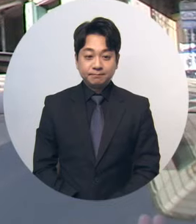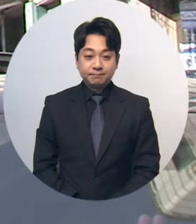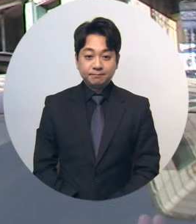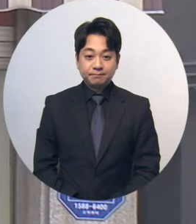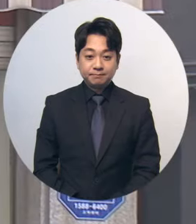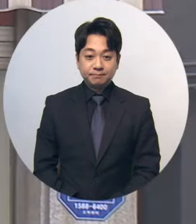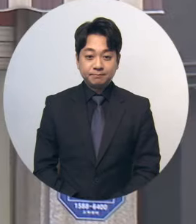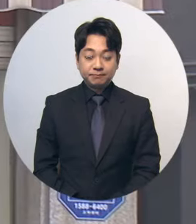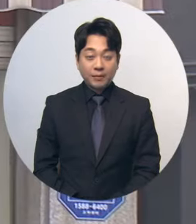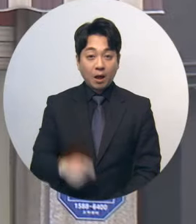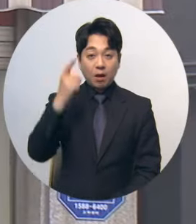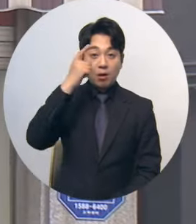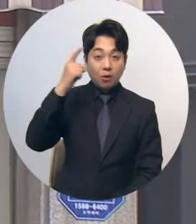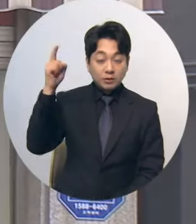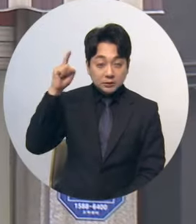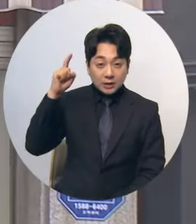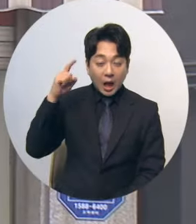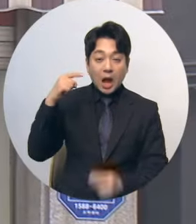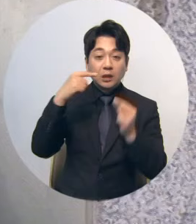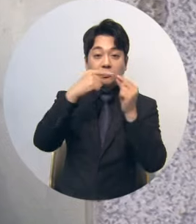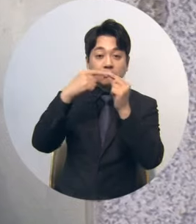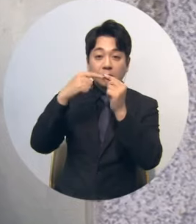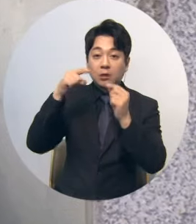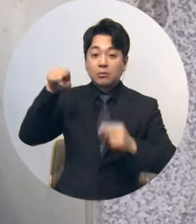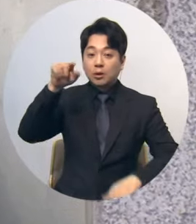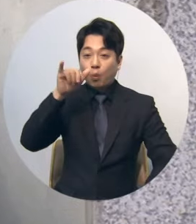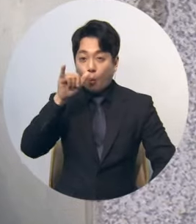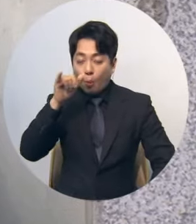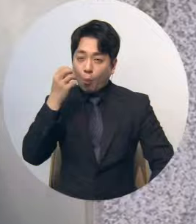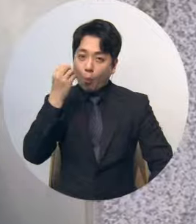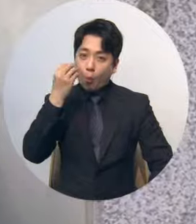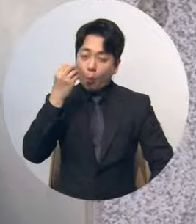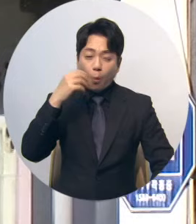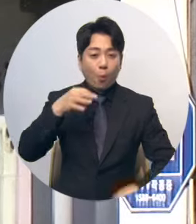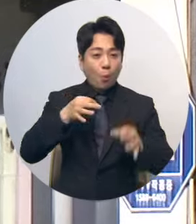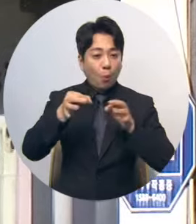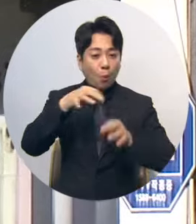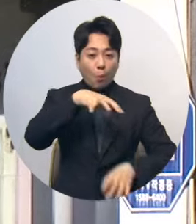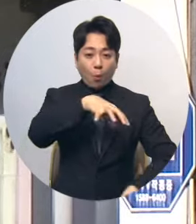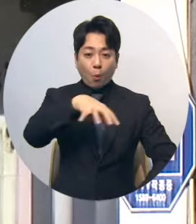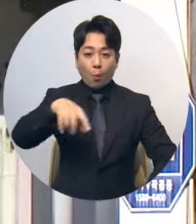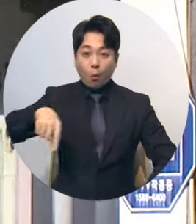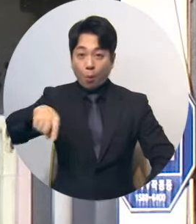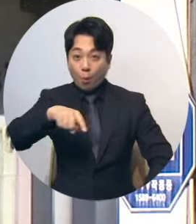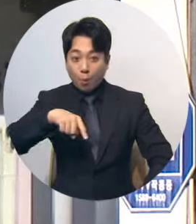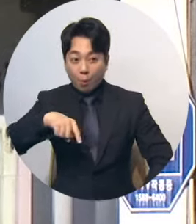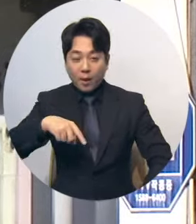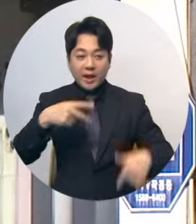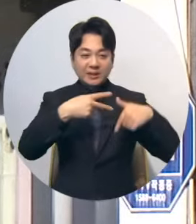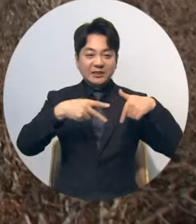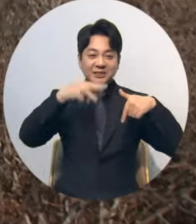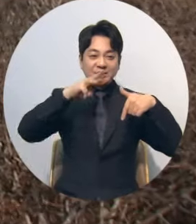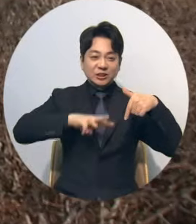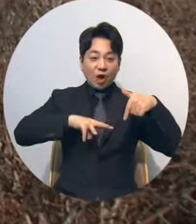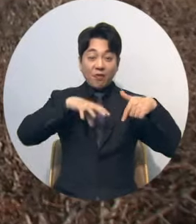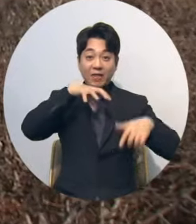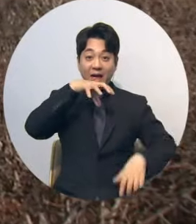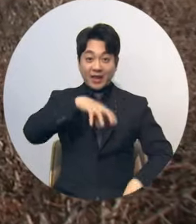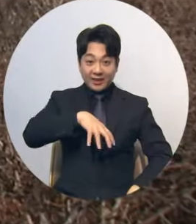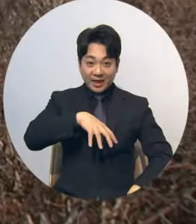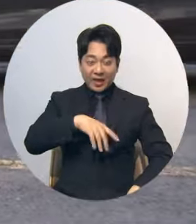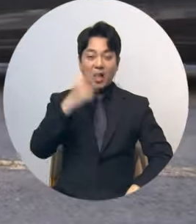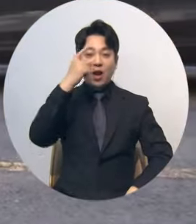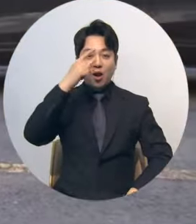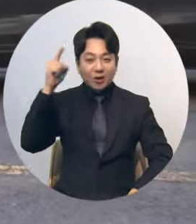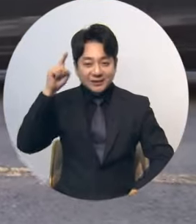곳곳에 러시아어 간판이 걸려 있고 이국적인 음식점이 즐비한 거리, 인천 안의 작은 러시아타운